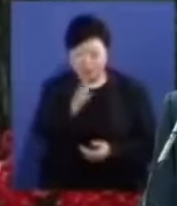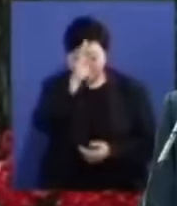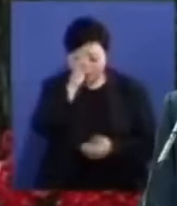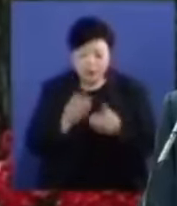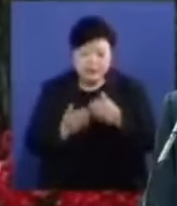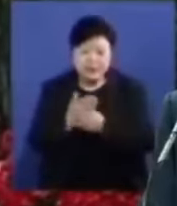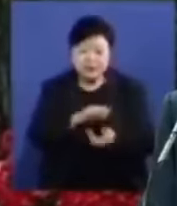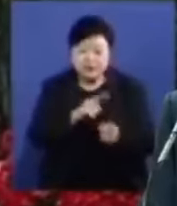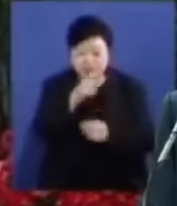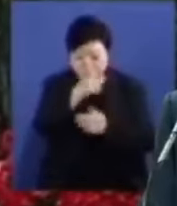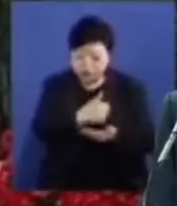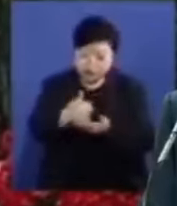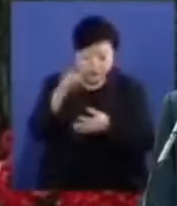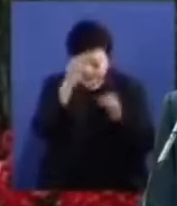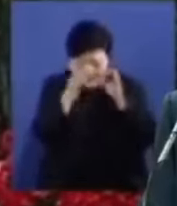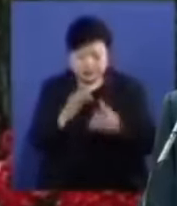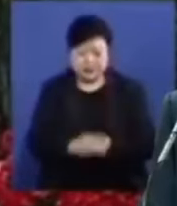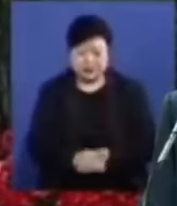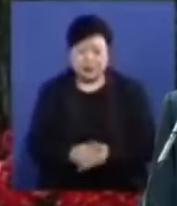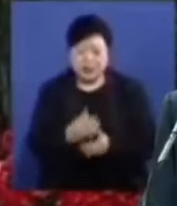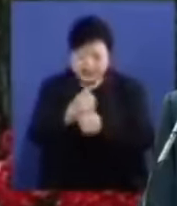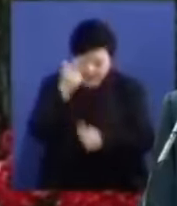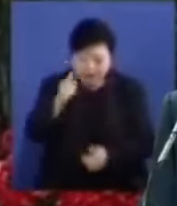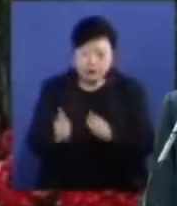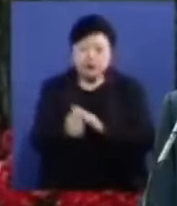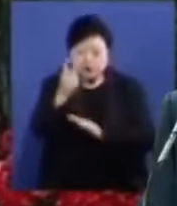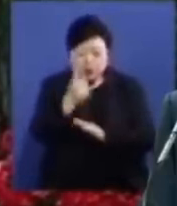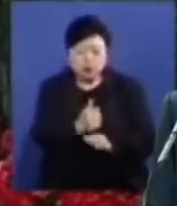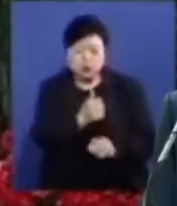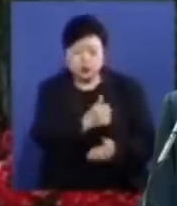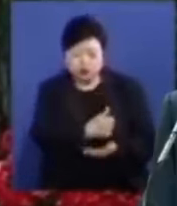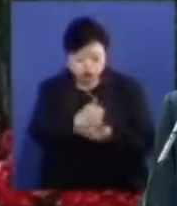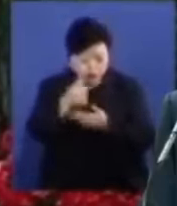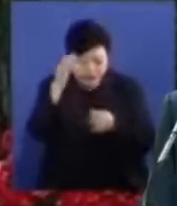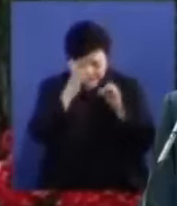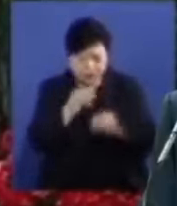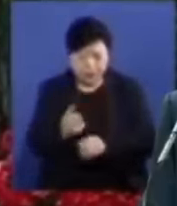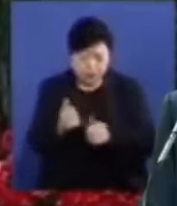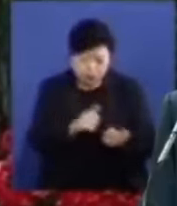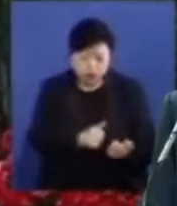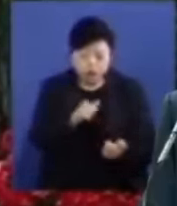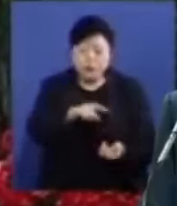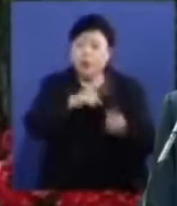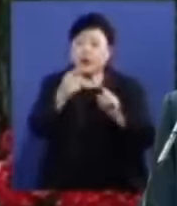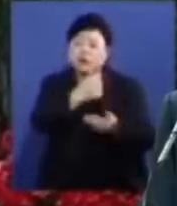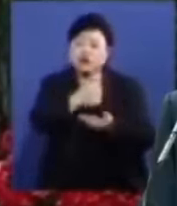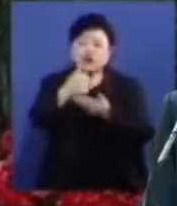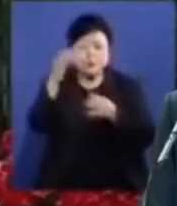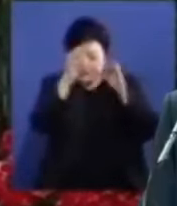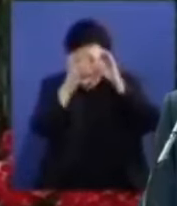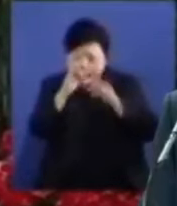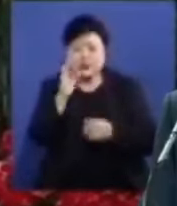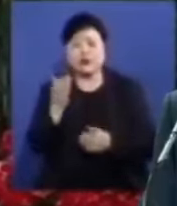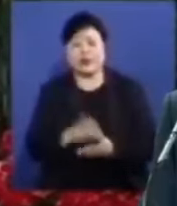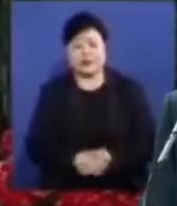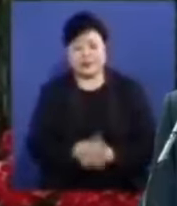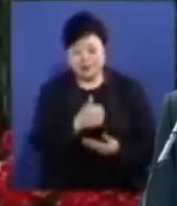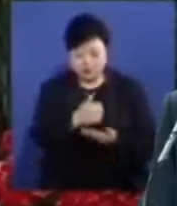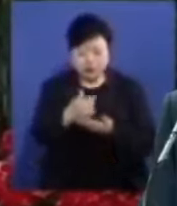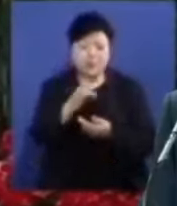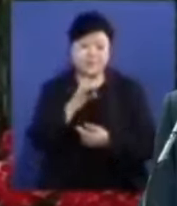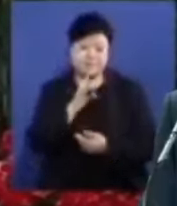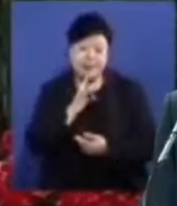들면 치료의 주님을 찾고 실패하면 승리의 주님을 찾고 죽음 앞에서 부활의 주님을 찾는 것입니다.